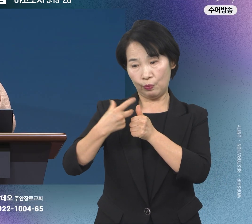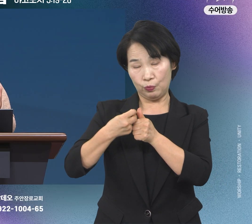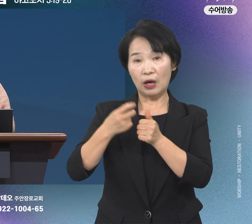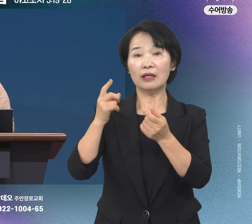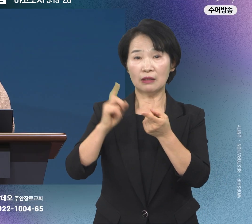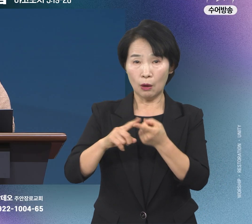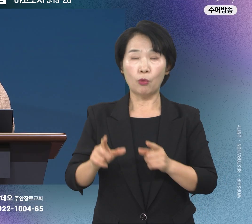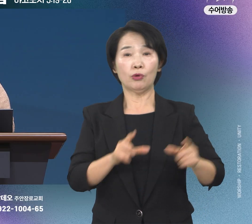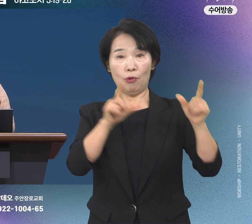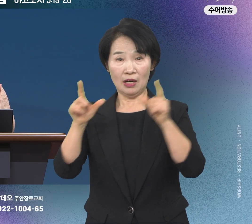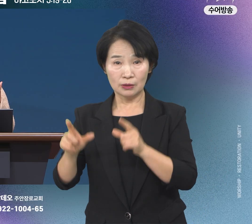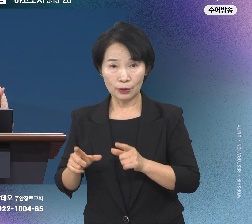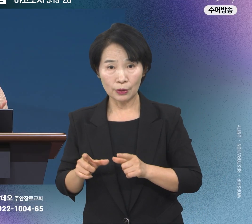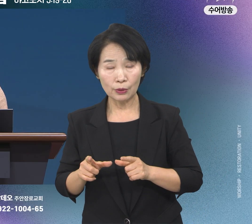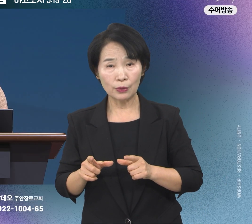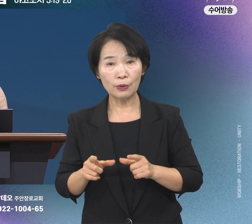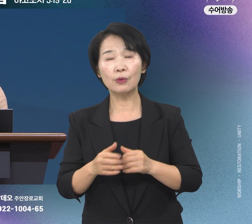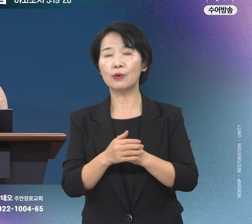때문에